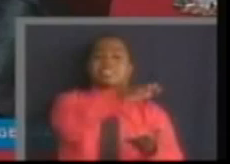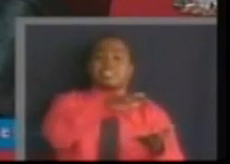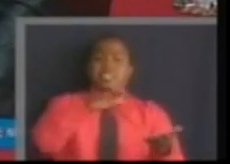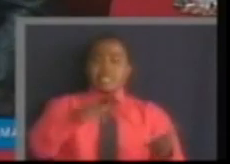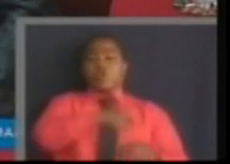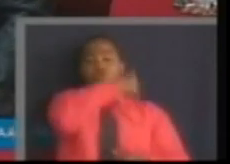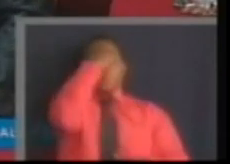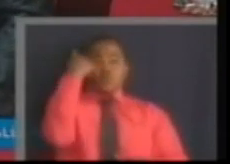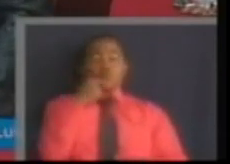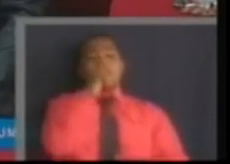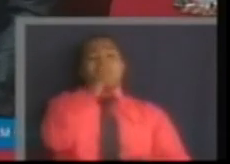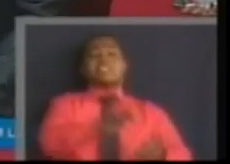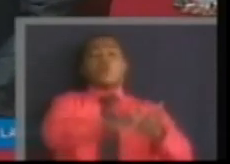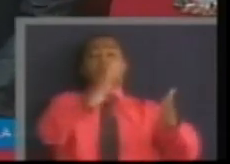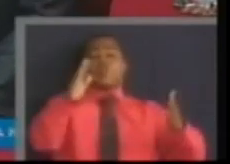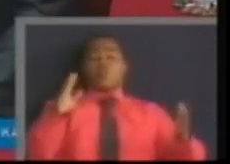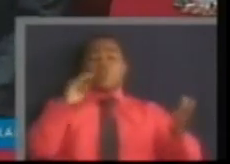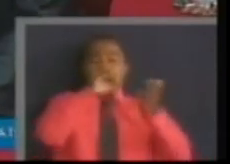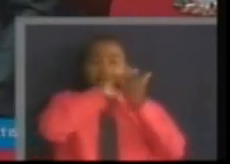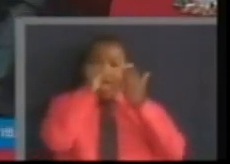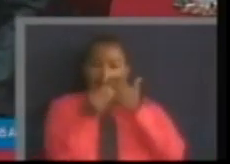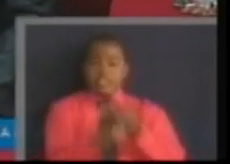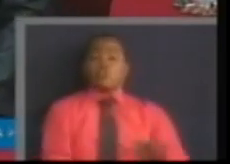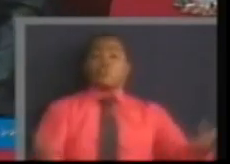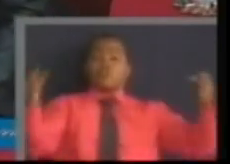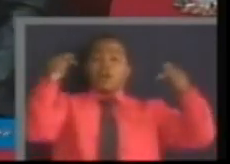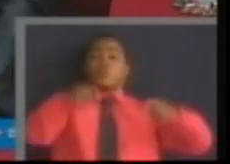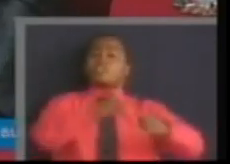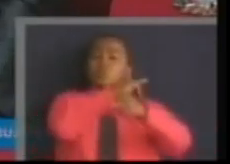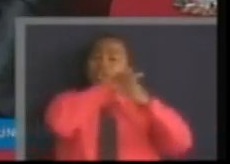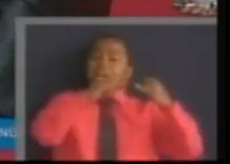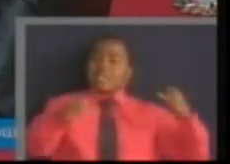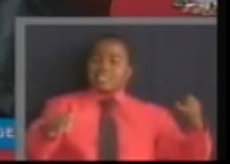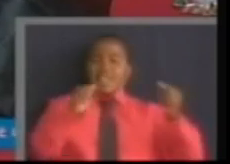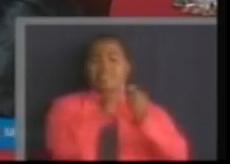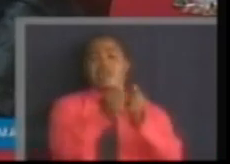zina ukubwa gani. Unasimama unakataa kuunga mkono jambo hili.